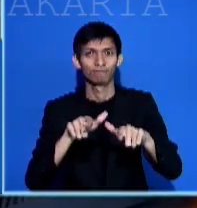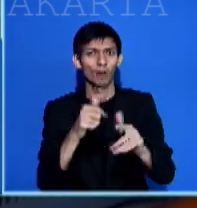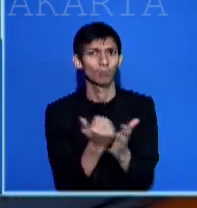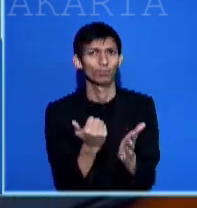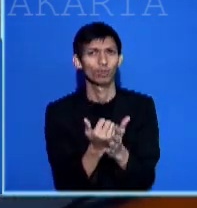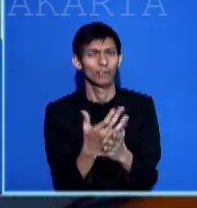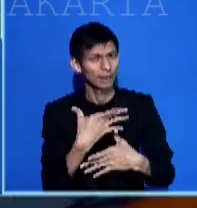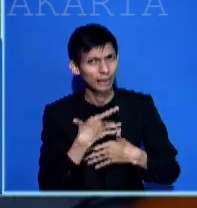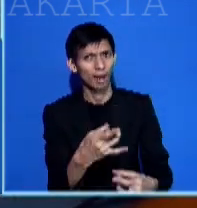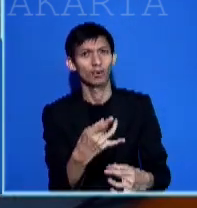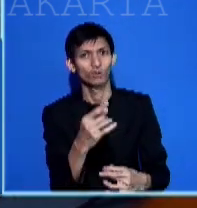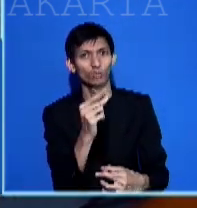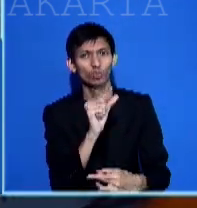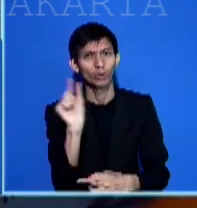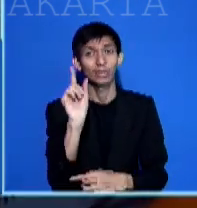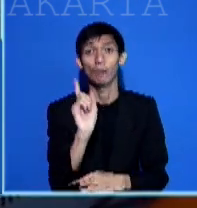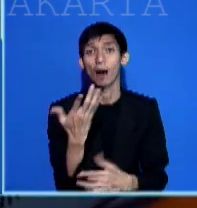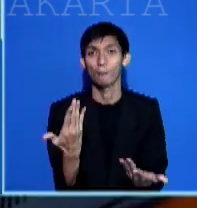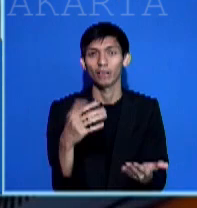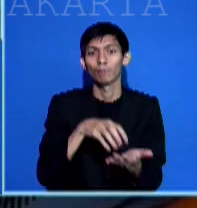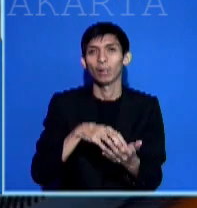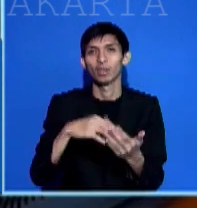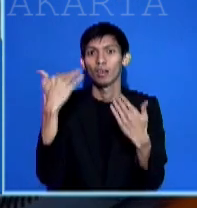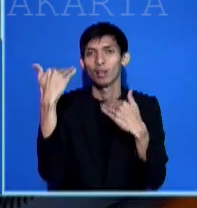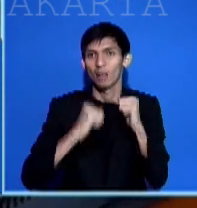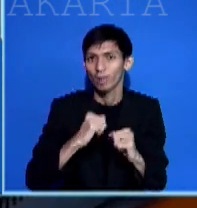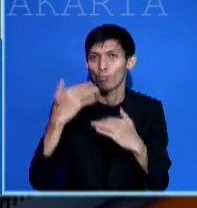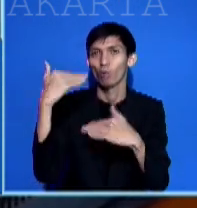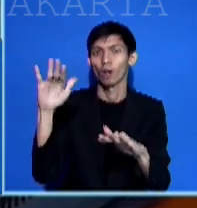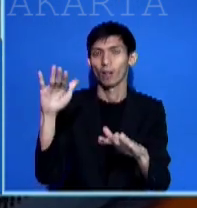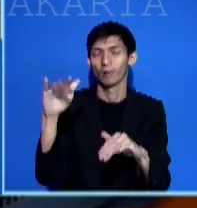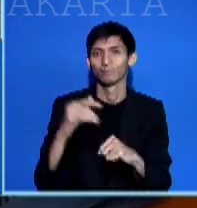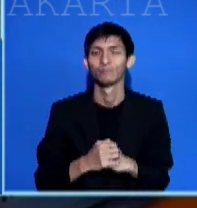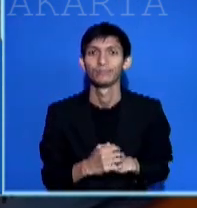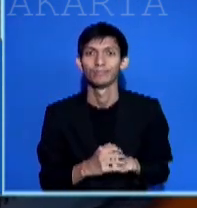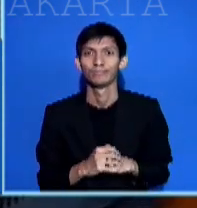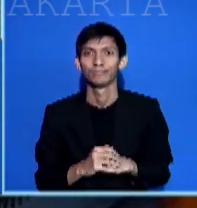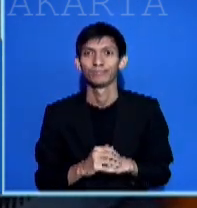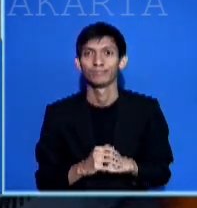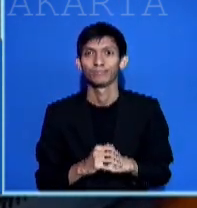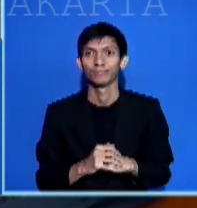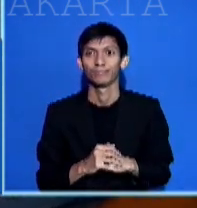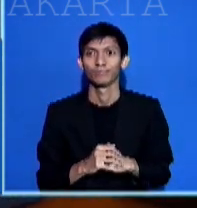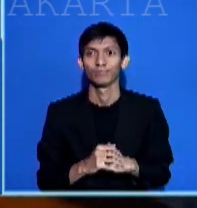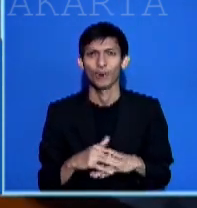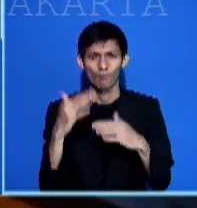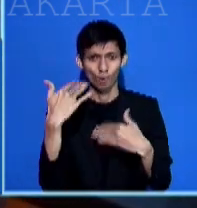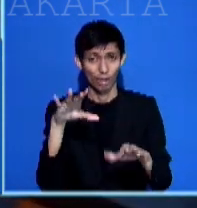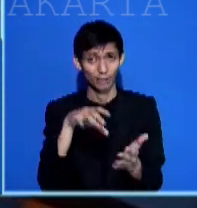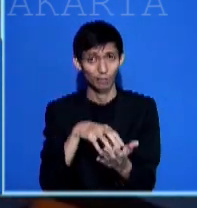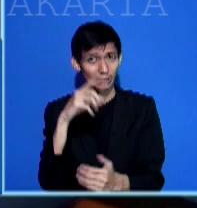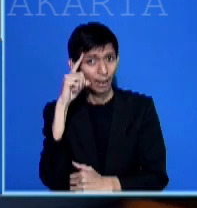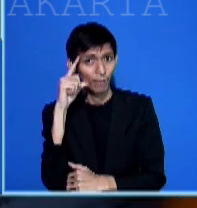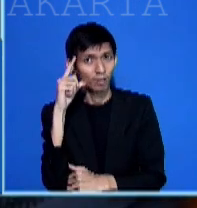merarik dan sangat unik karena dilakukan di salah satu pusat perbelanjaan pertokohan mall yang ada di Kabupaten Sleman dan